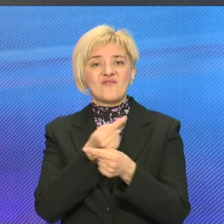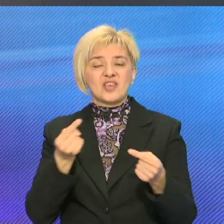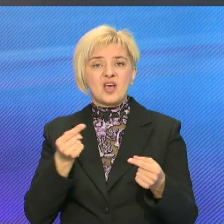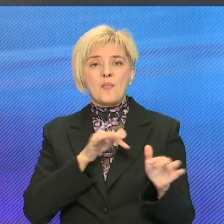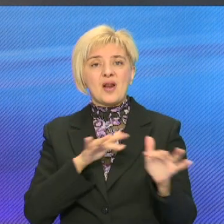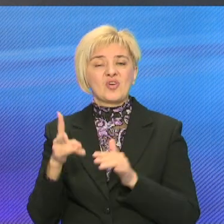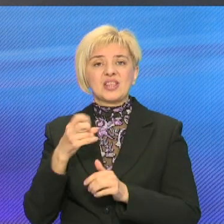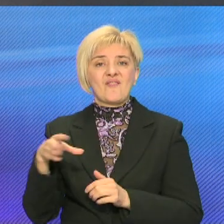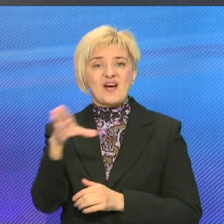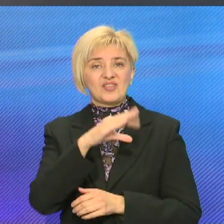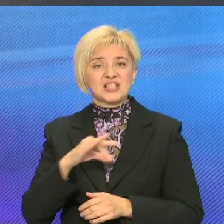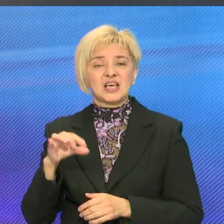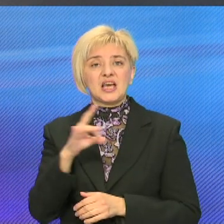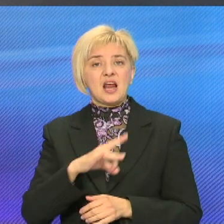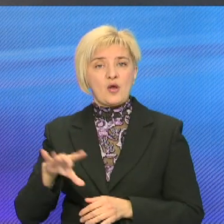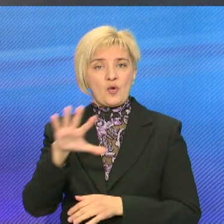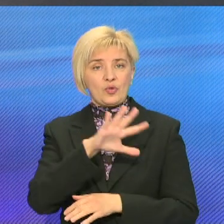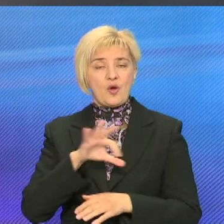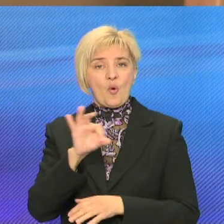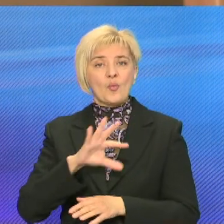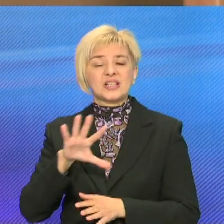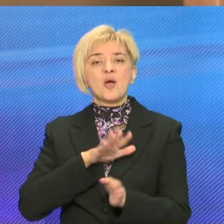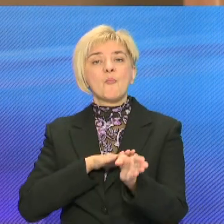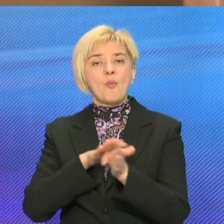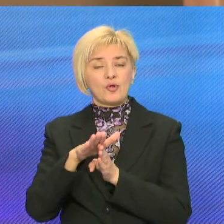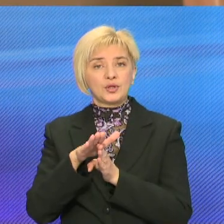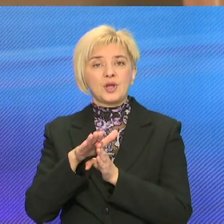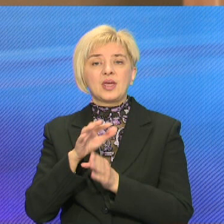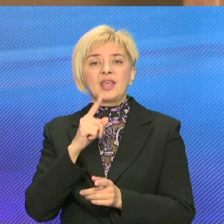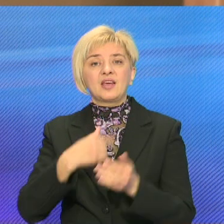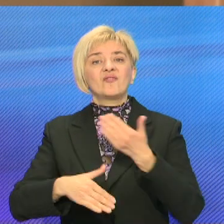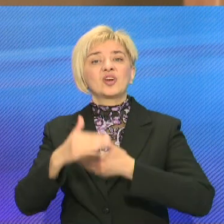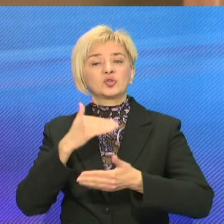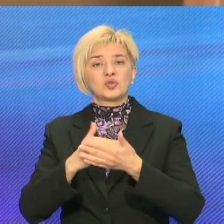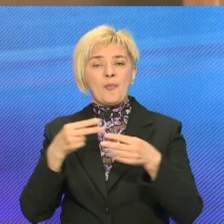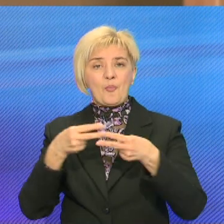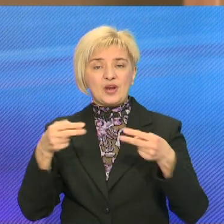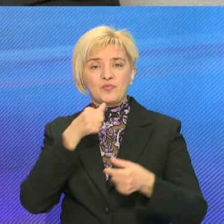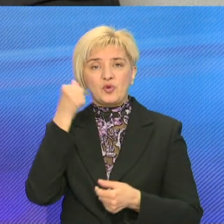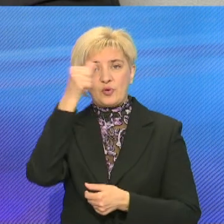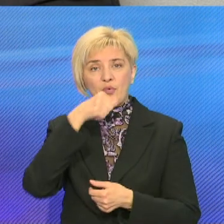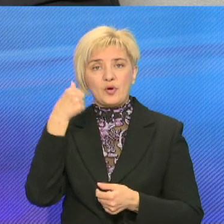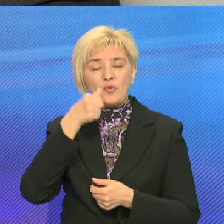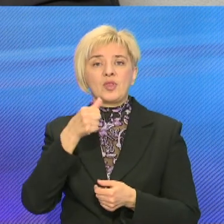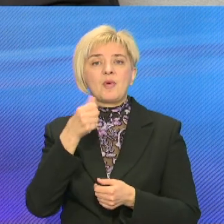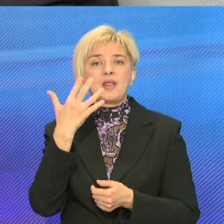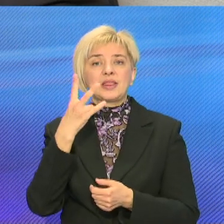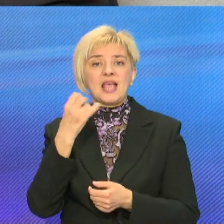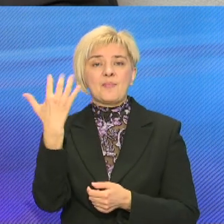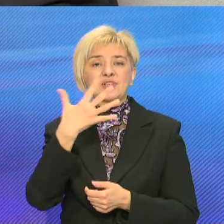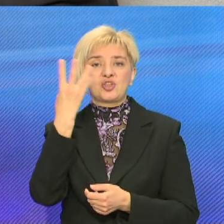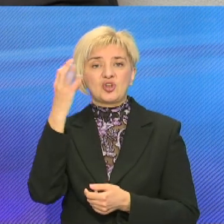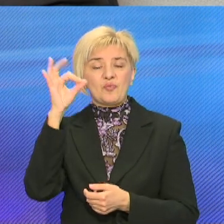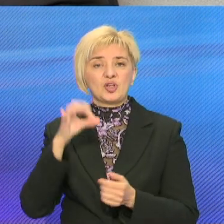не ва ўсіх рэгіёнах вобласці ў поўным аб'ёме. І як след у параўнанні з мінулым годам на 54% ўзрасла колькасць